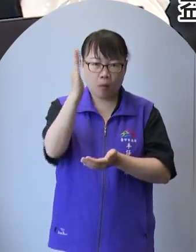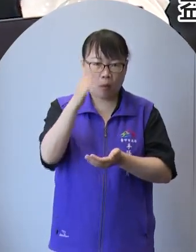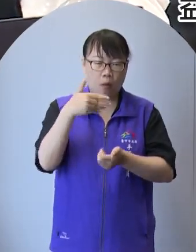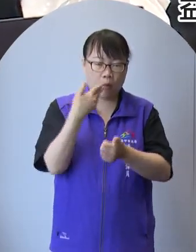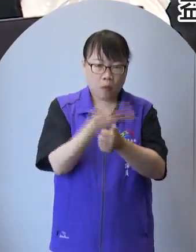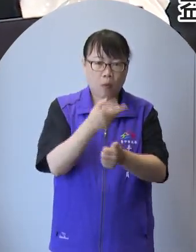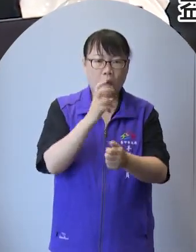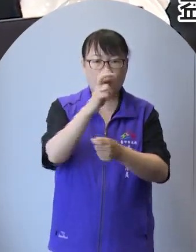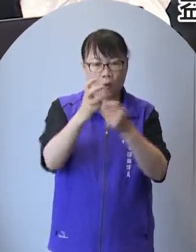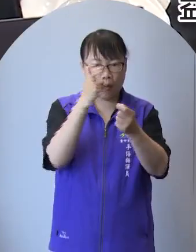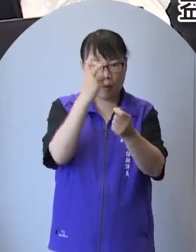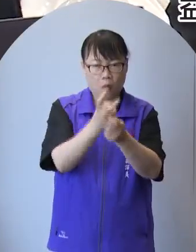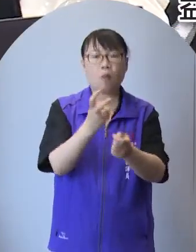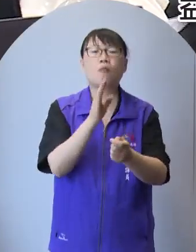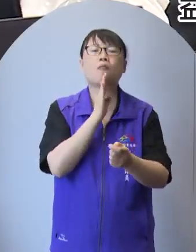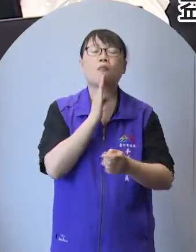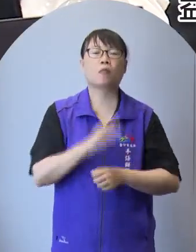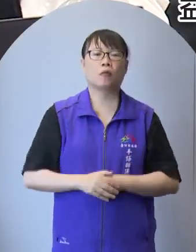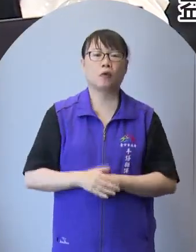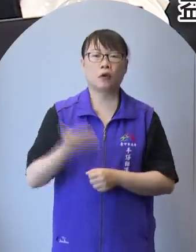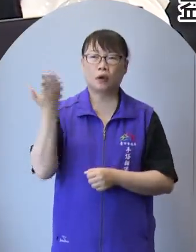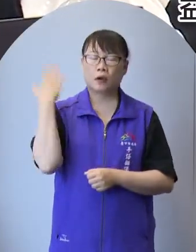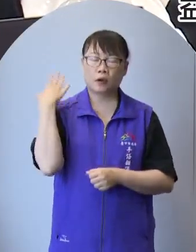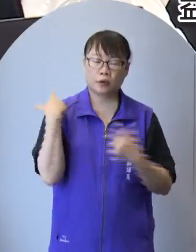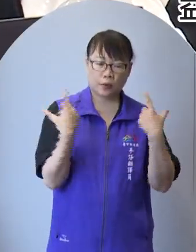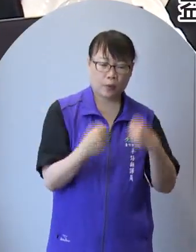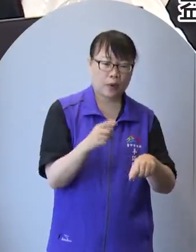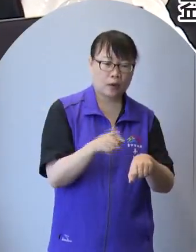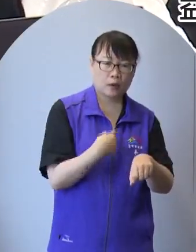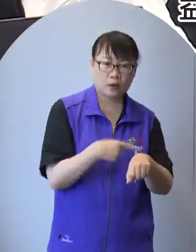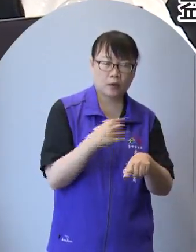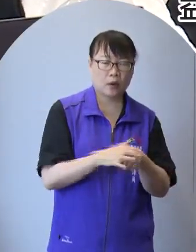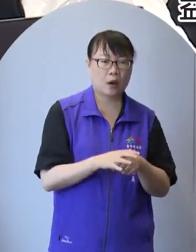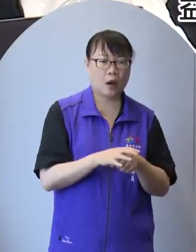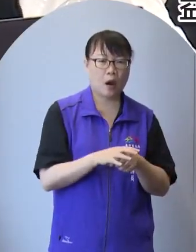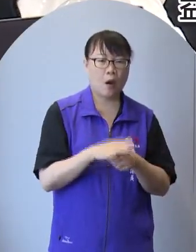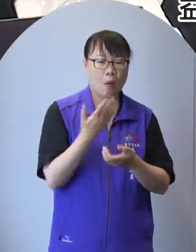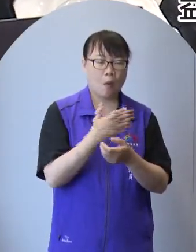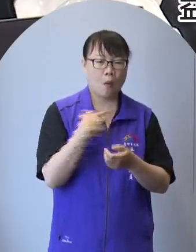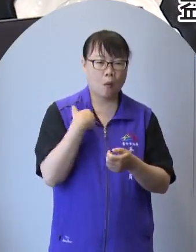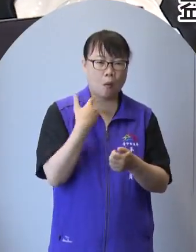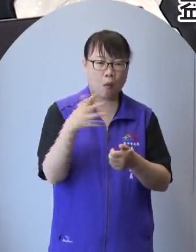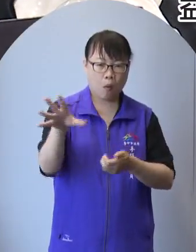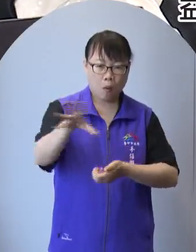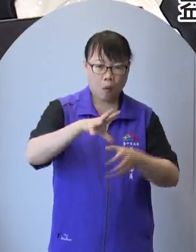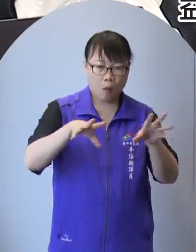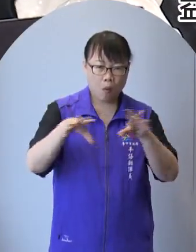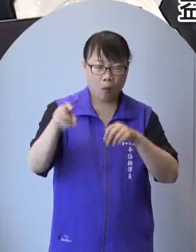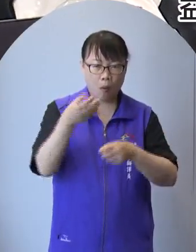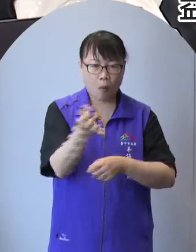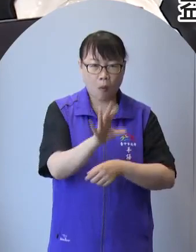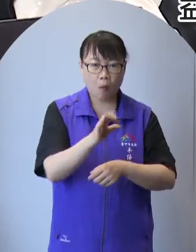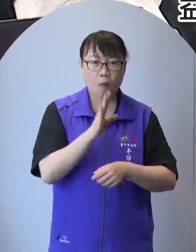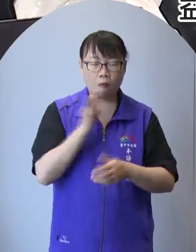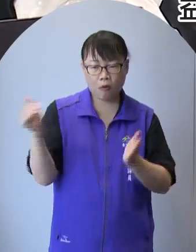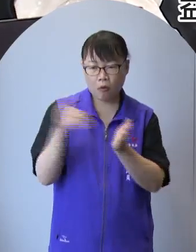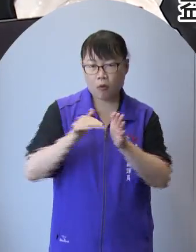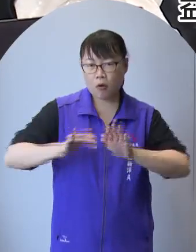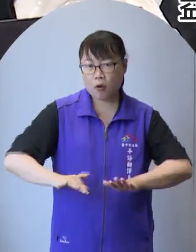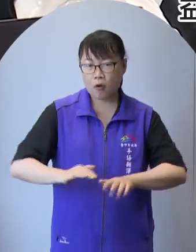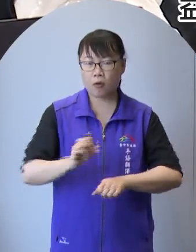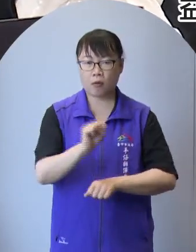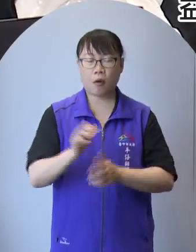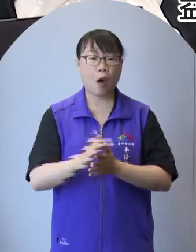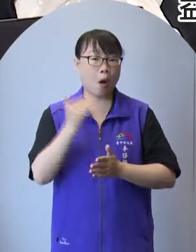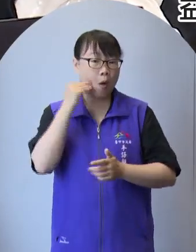二十年了。好，从当时大家习惯，好习惯就是拿塑胶袋，到二十年后，我们现在已经知道，如果